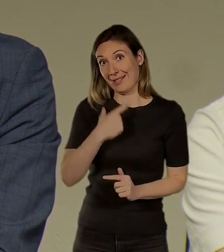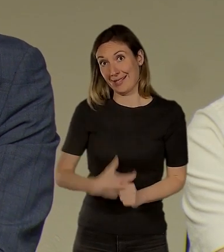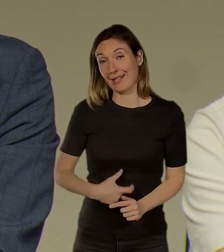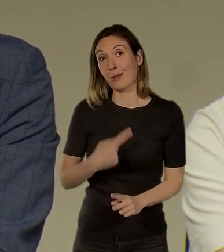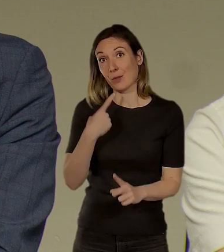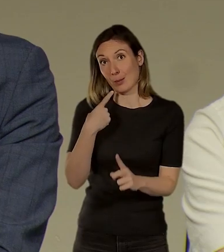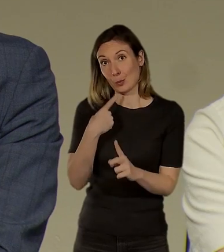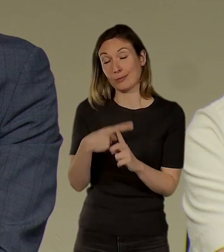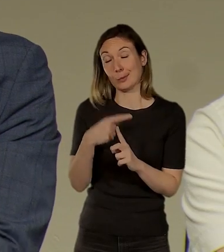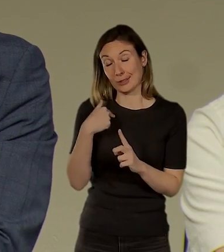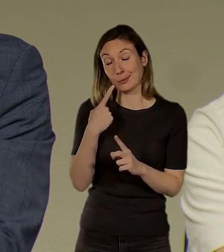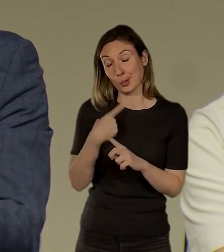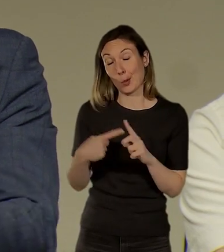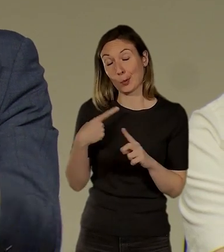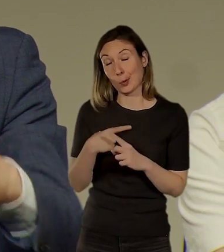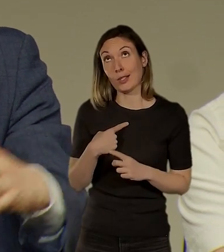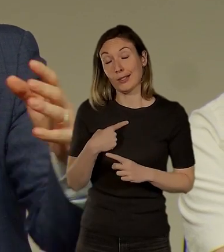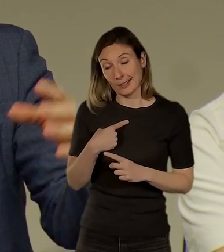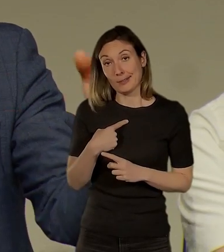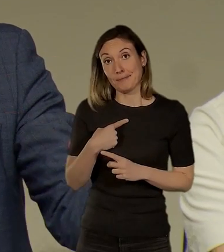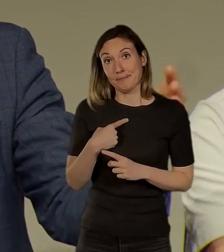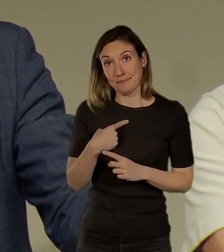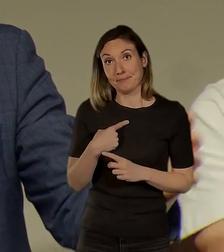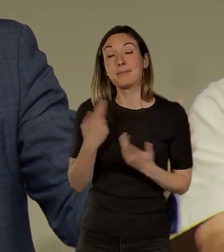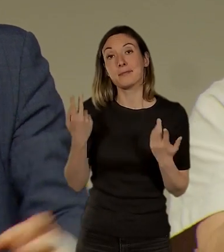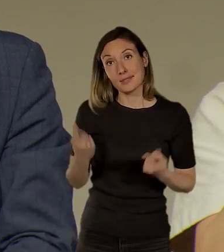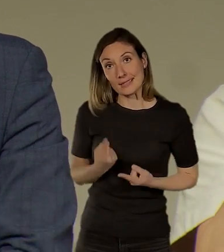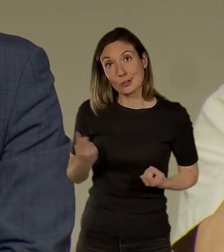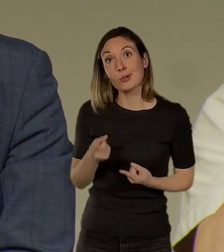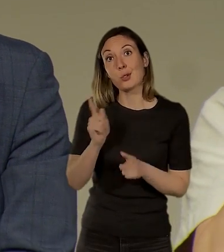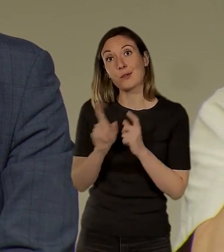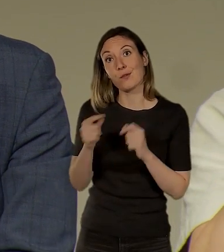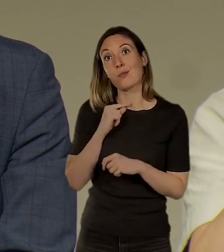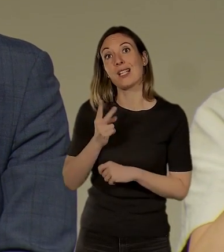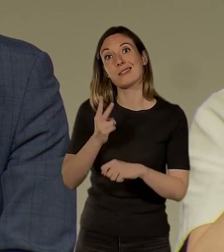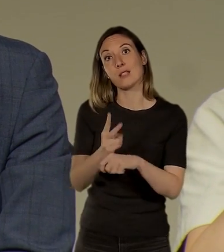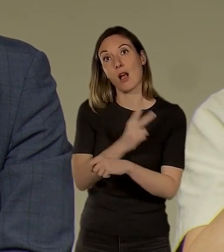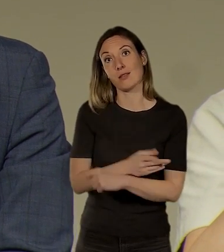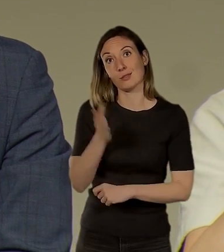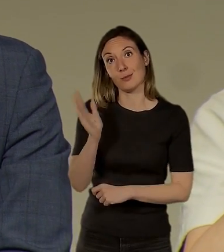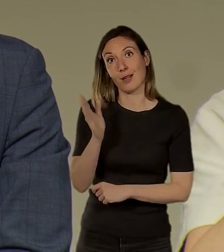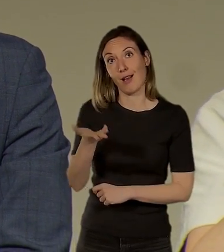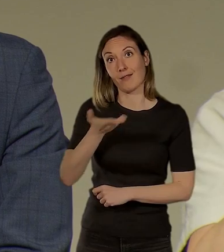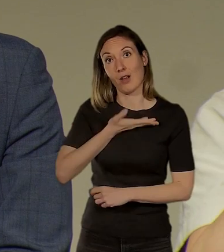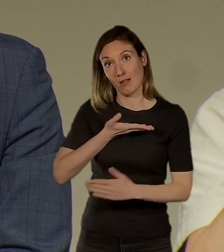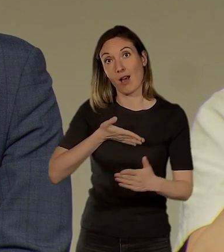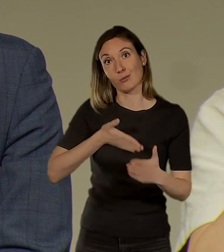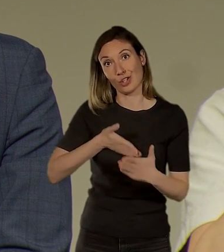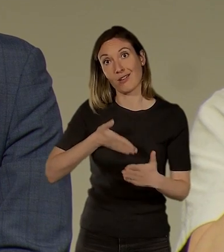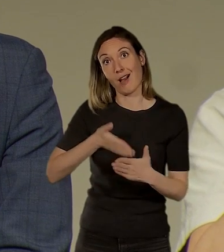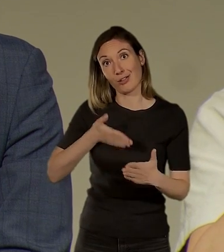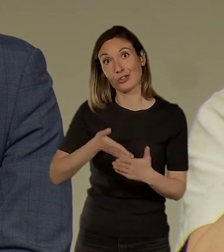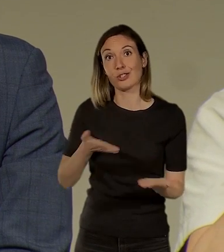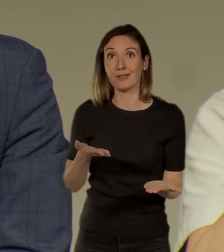státní správa, které vám jako připraví tu řadu těch překážek, přes které budete muset jako přeskákat na